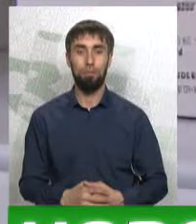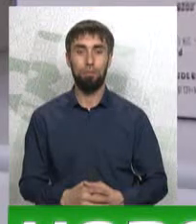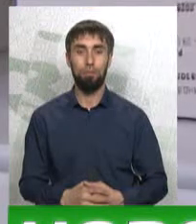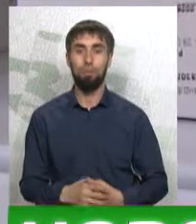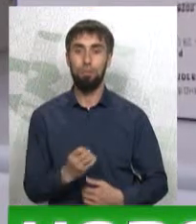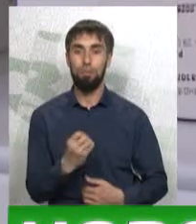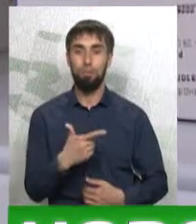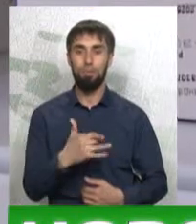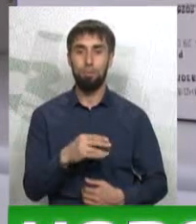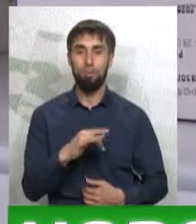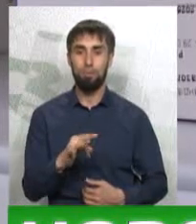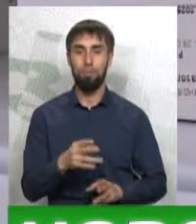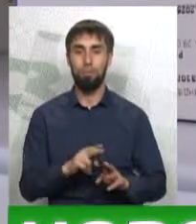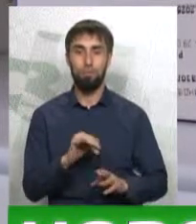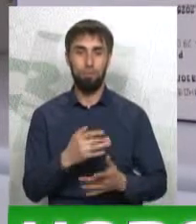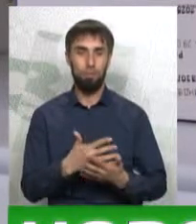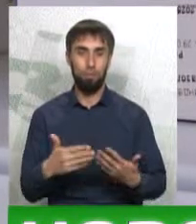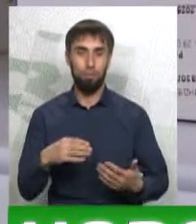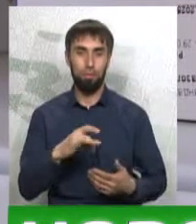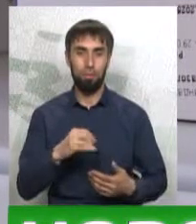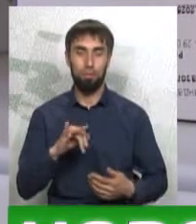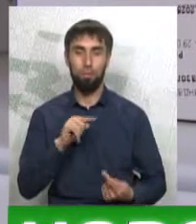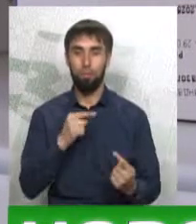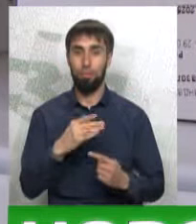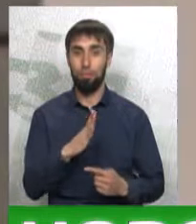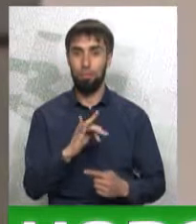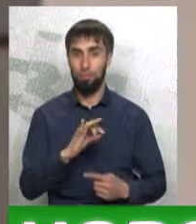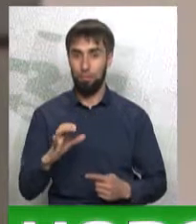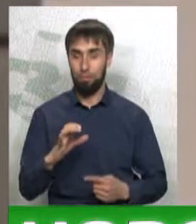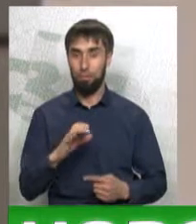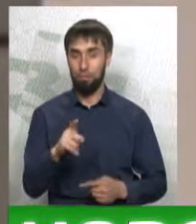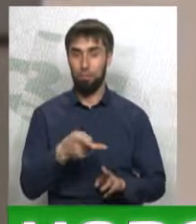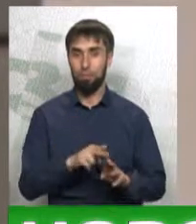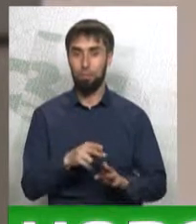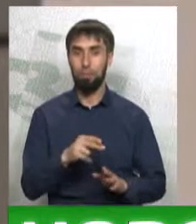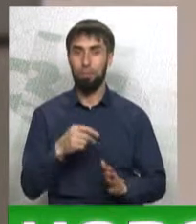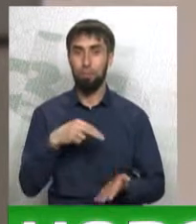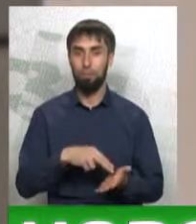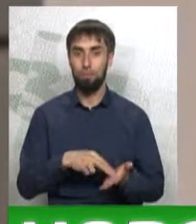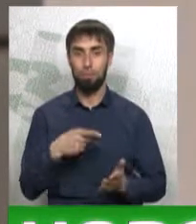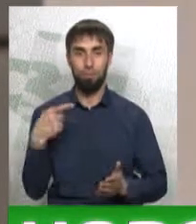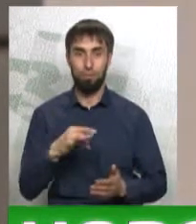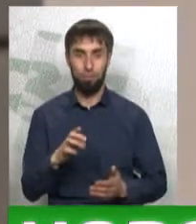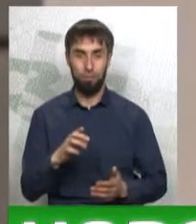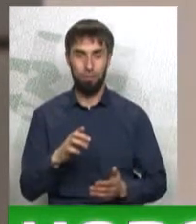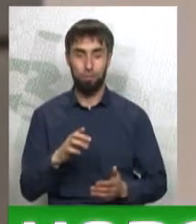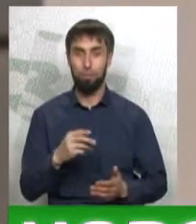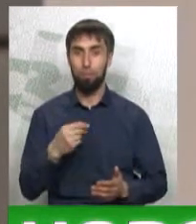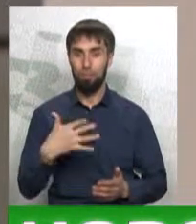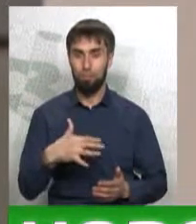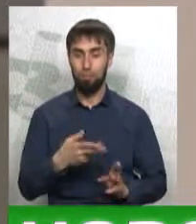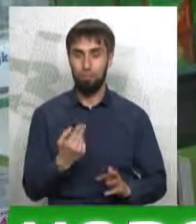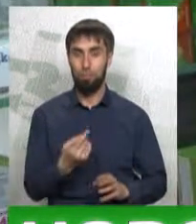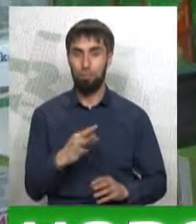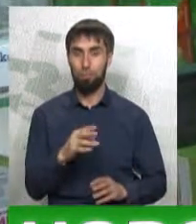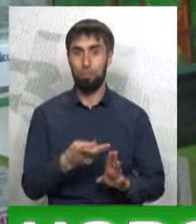20. Еще грипферон, осельтамивир и терафлю. Противовирусные препараты этому клиенту обошлись в районе 1000 рублей. Сумма немаленькая, но с ней